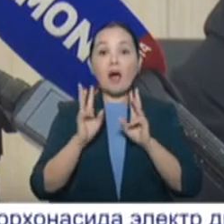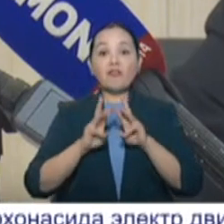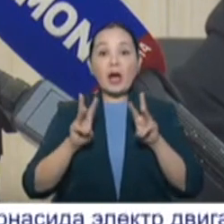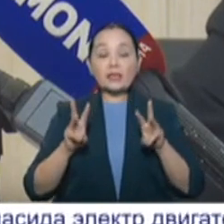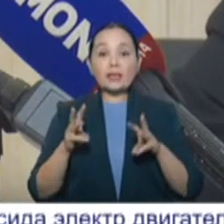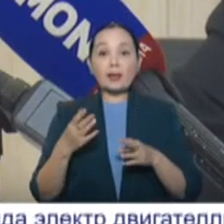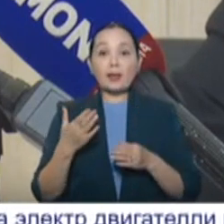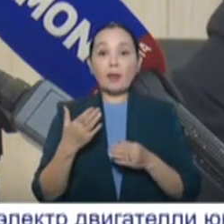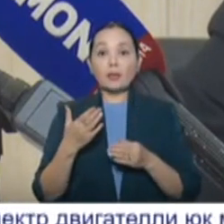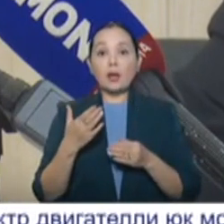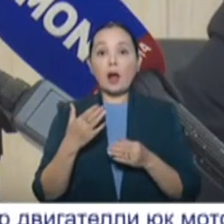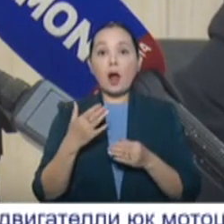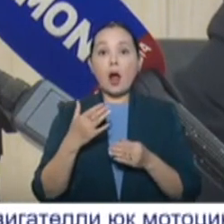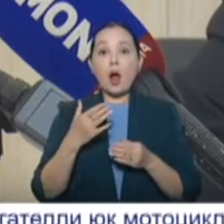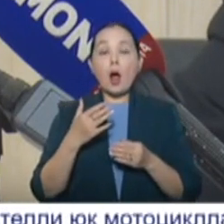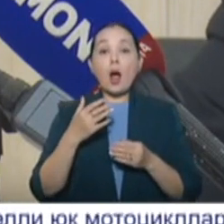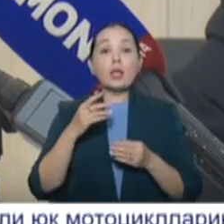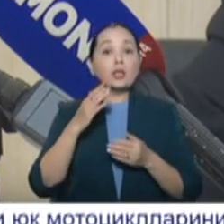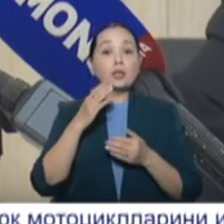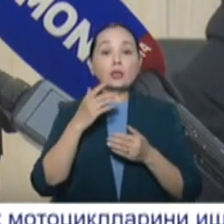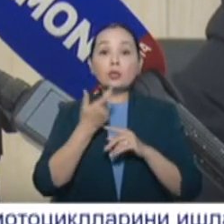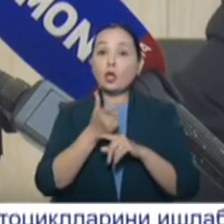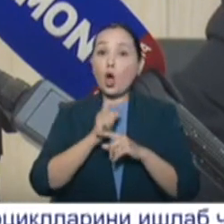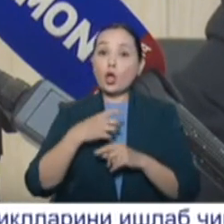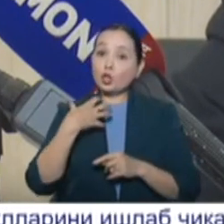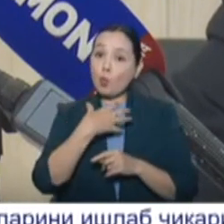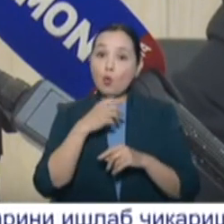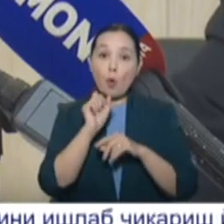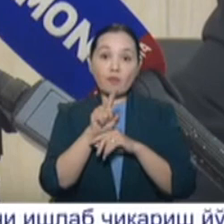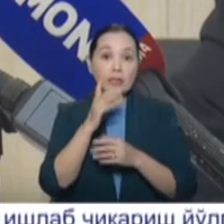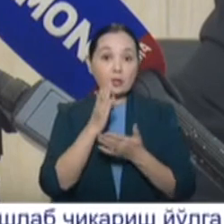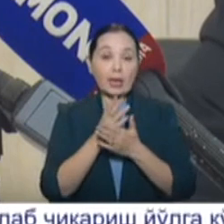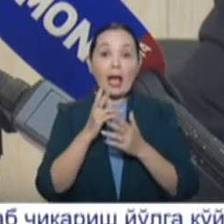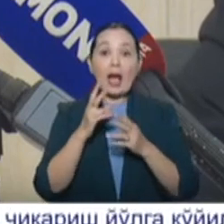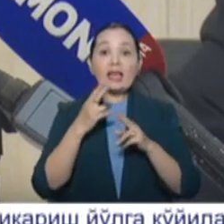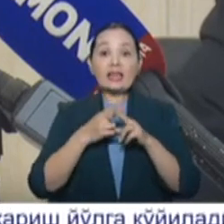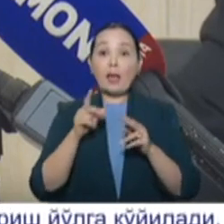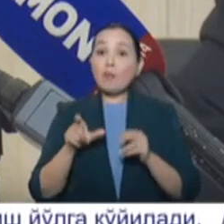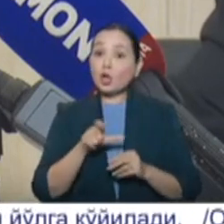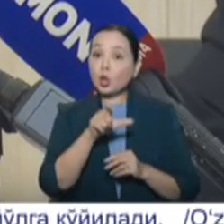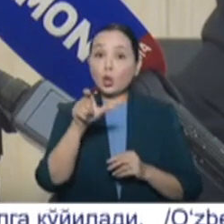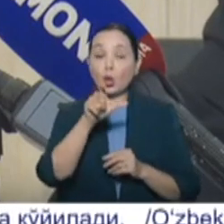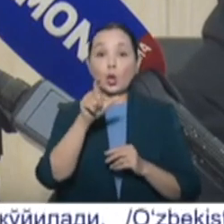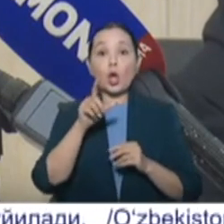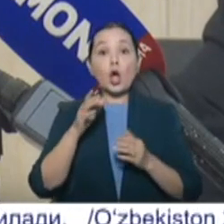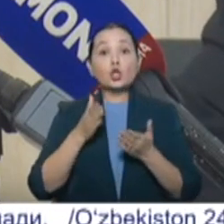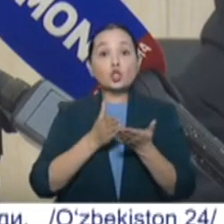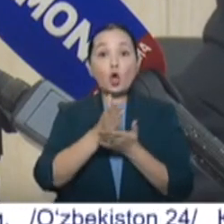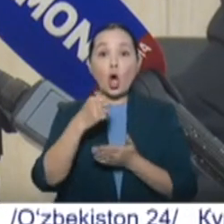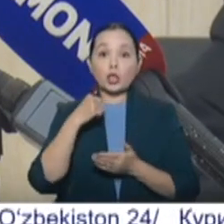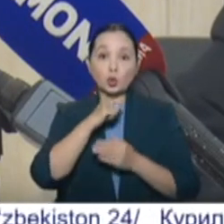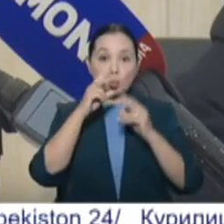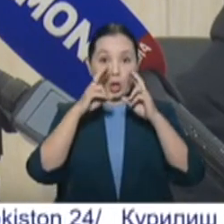vazirligimizni oldida nihoyatda muhim vazifa turibdi, temir yo'llarda islohotlarni tubdan sohani o'zini ko'rib